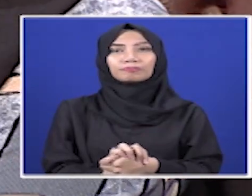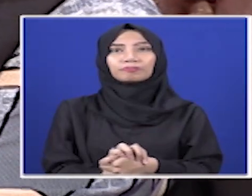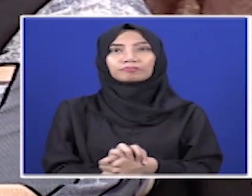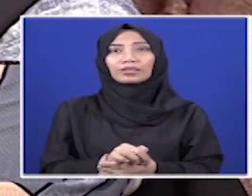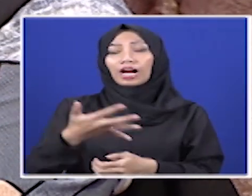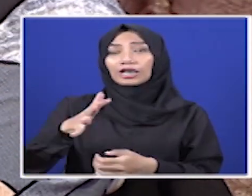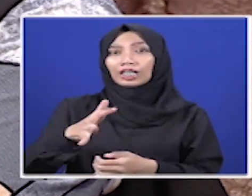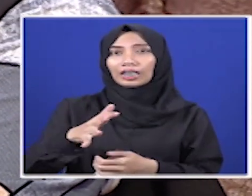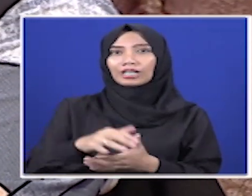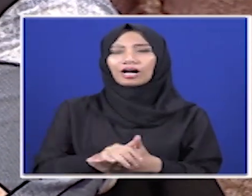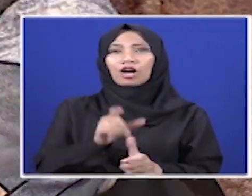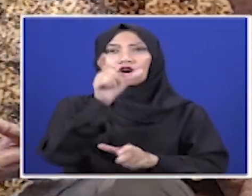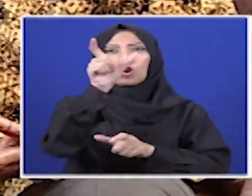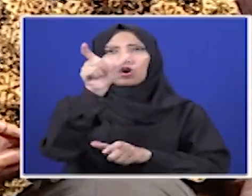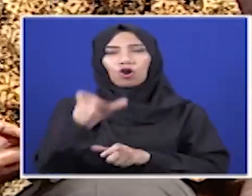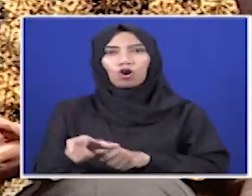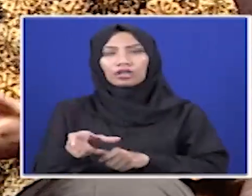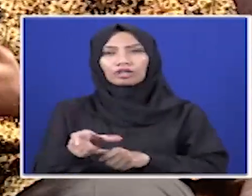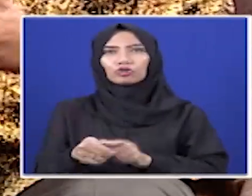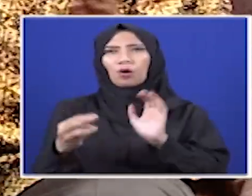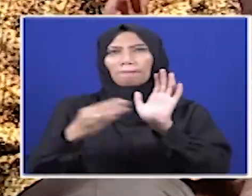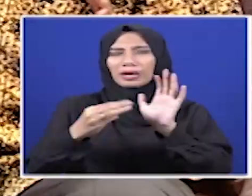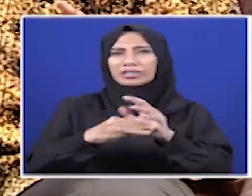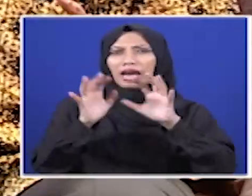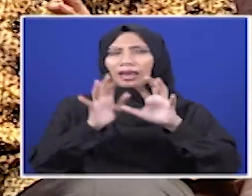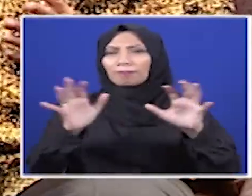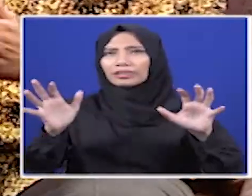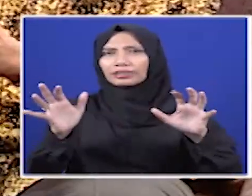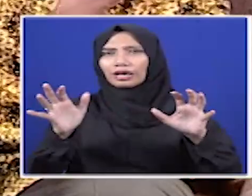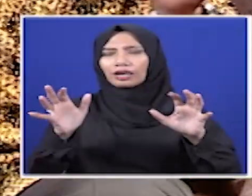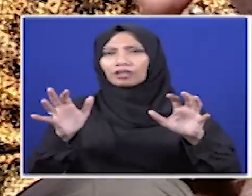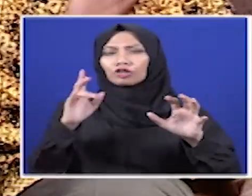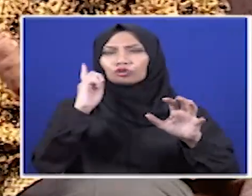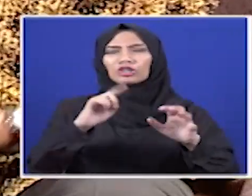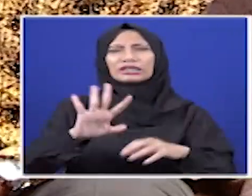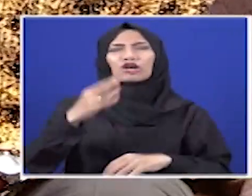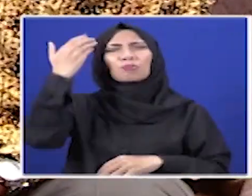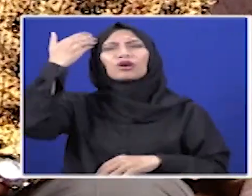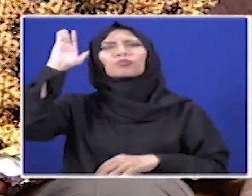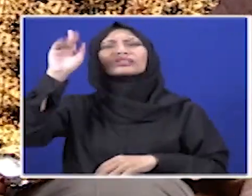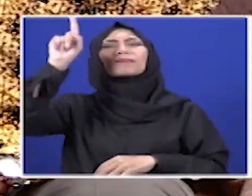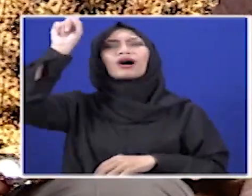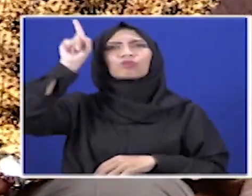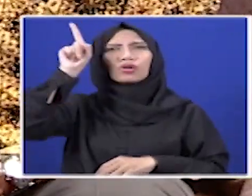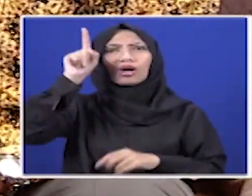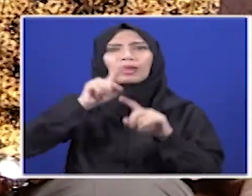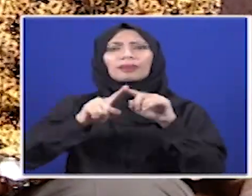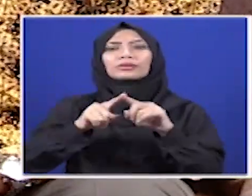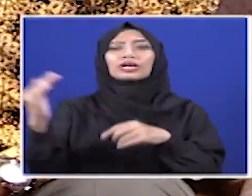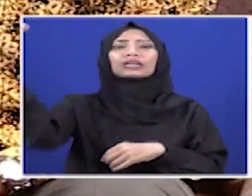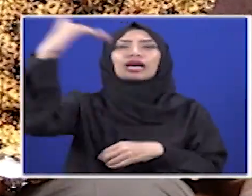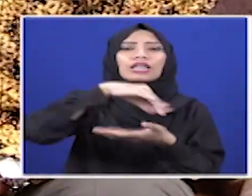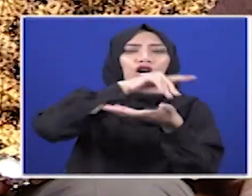memperkuat kepada Allah subhanahu wa taala tapi datanglah ke orang-orang pintar yang dipahami bisa menolong Padahal semua itu adalah bukanlah yang menolong tetapi